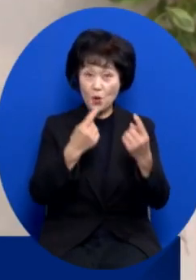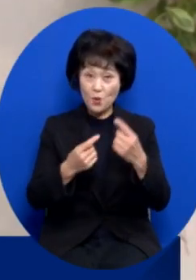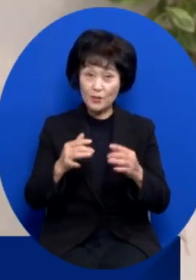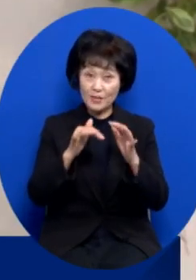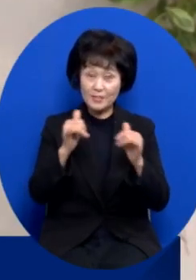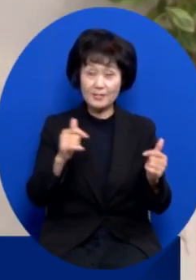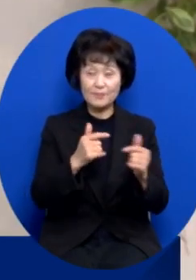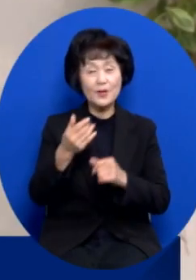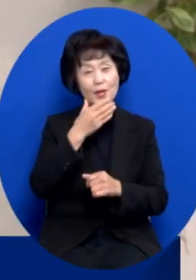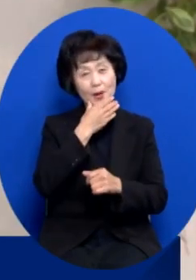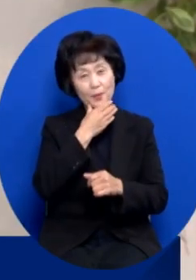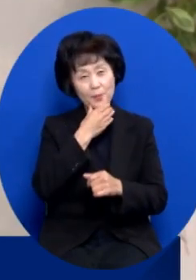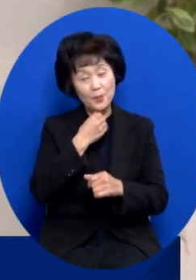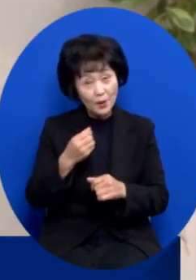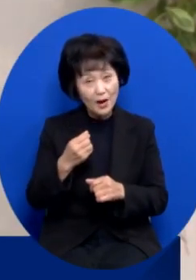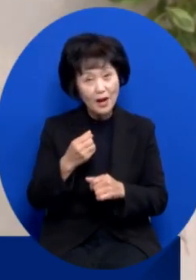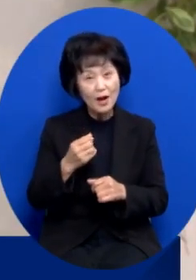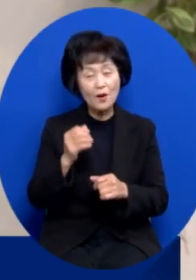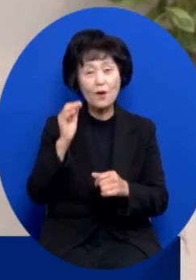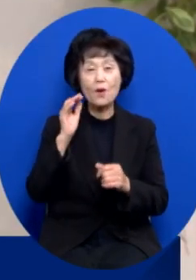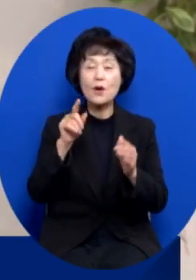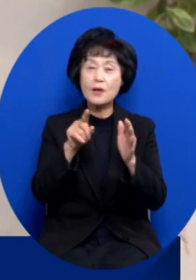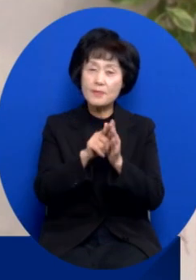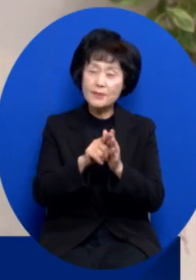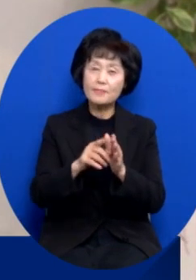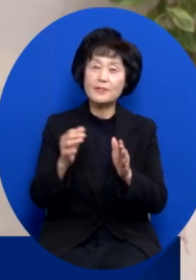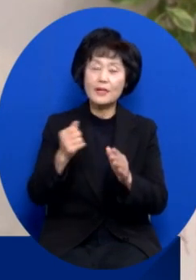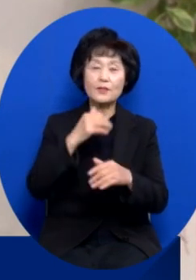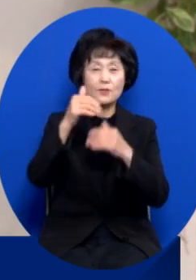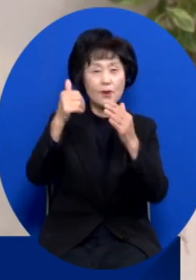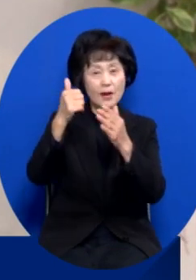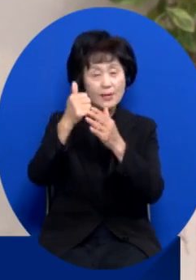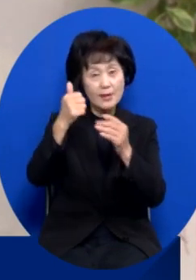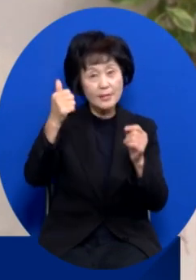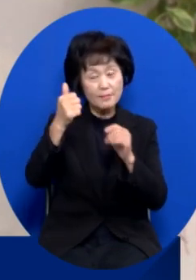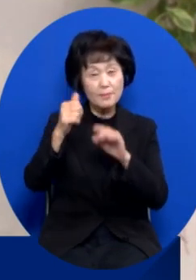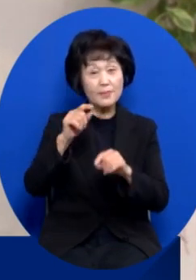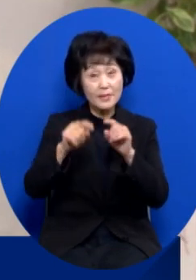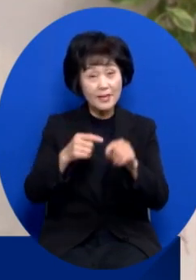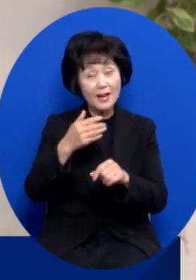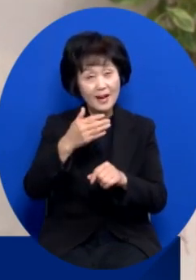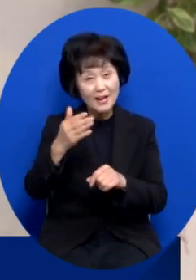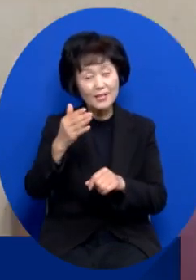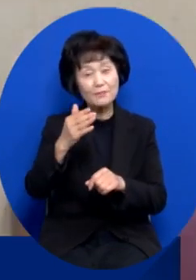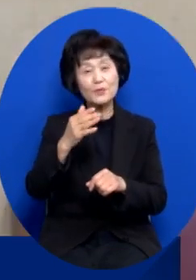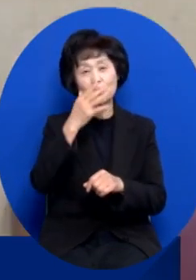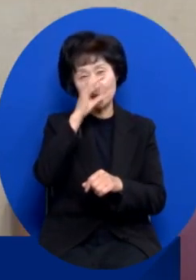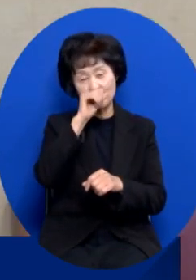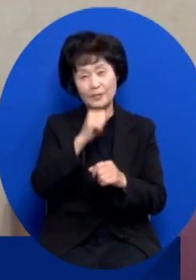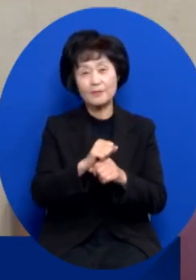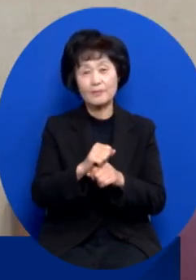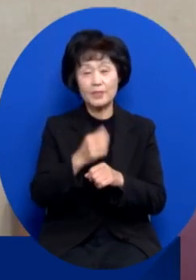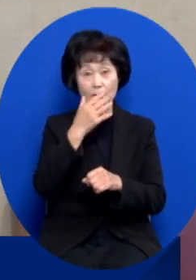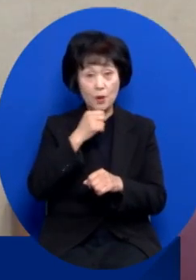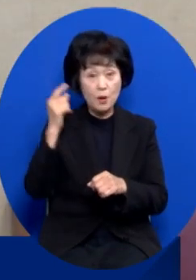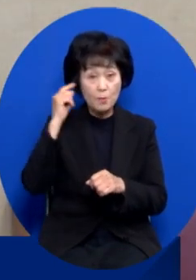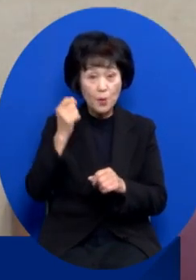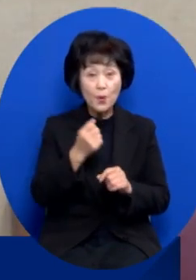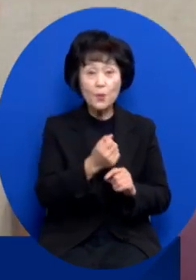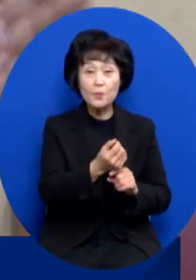행복하고 항상 그 믿음으로써 하나님 앞에 나아가는 삶이 됐으면 좋겠습니다. 복음